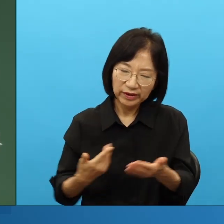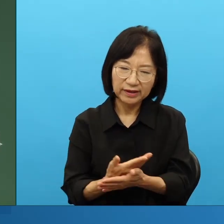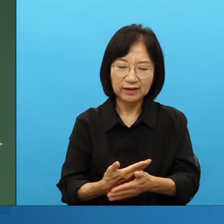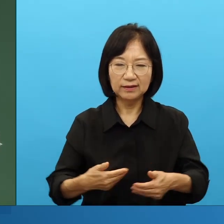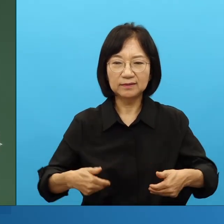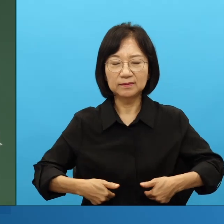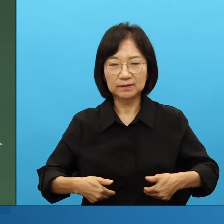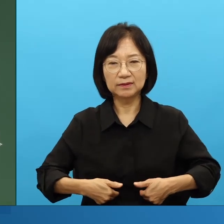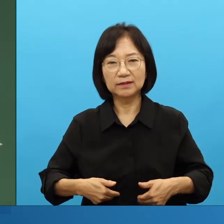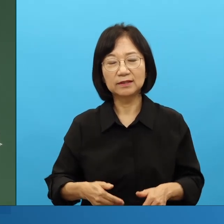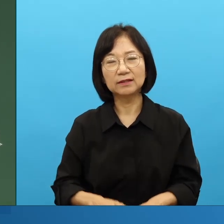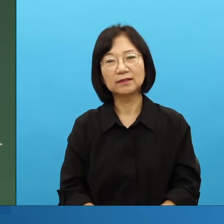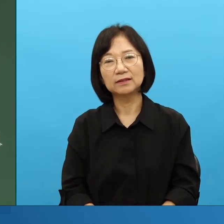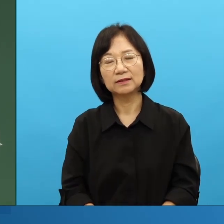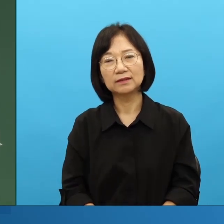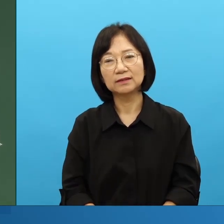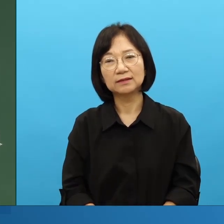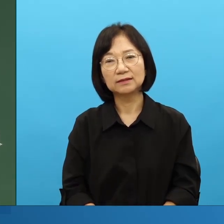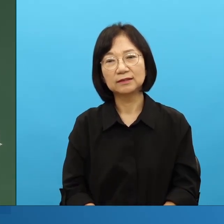起到最大作用的就是天主教，使教会彻底灭亡，应该悔改。